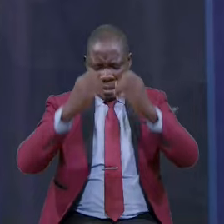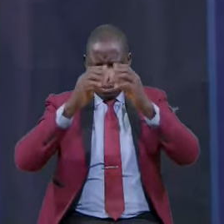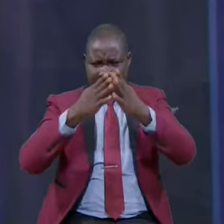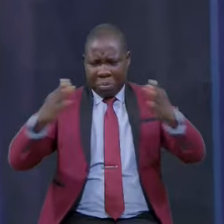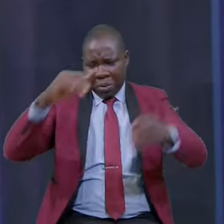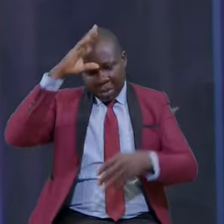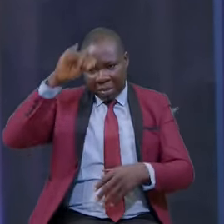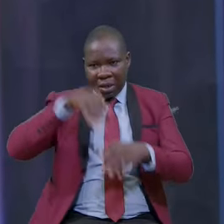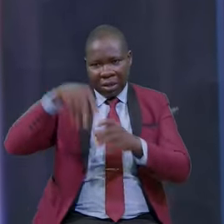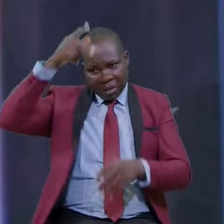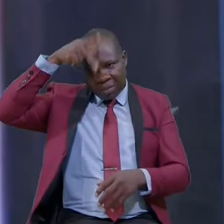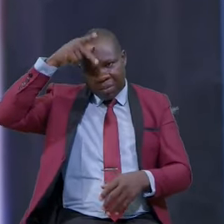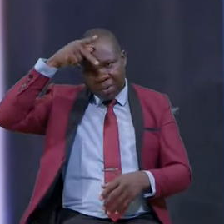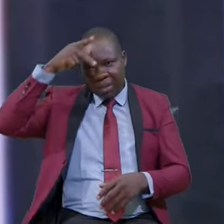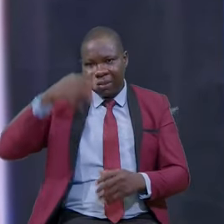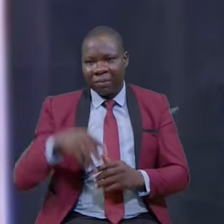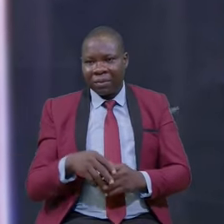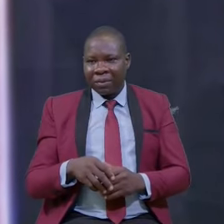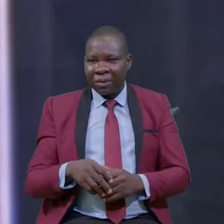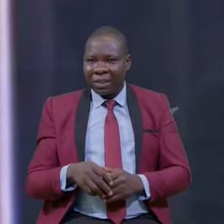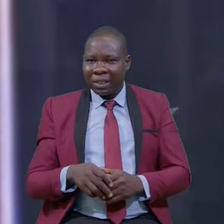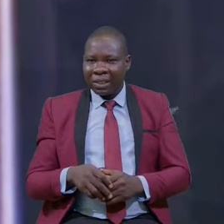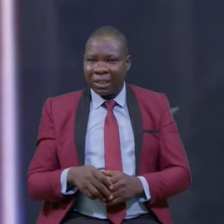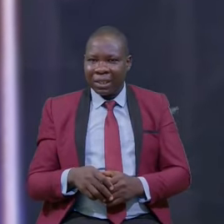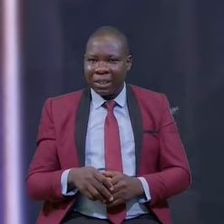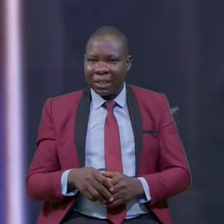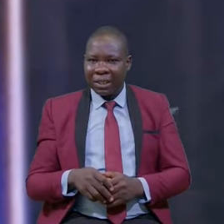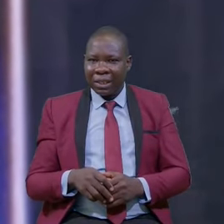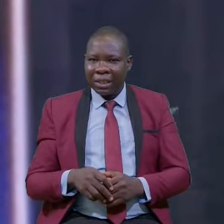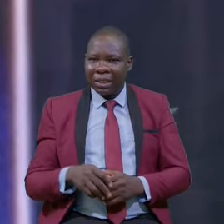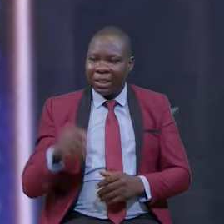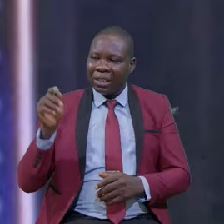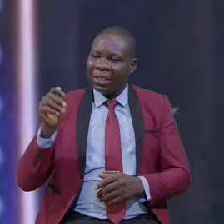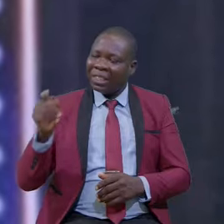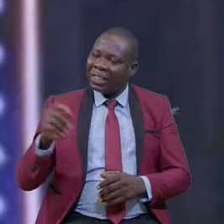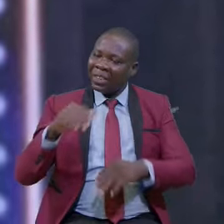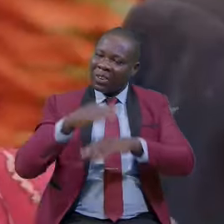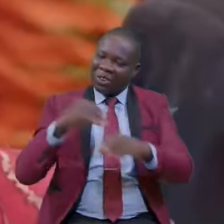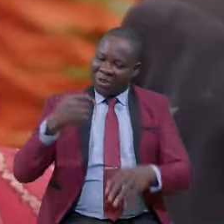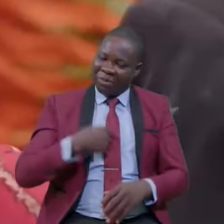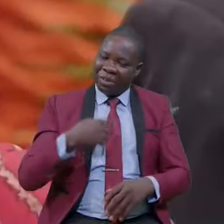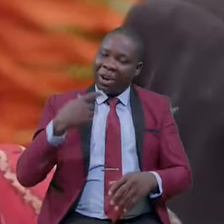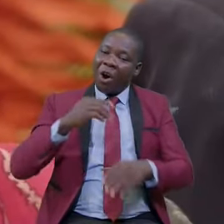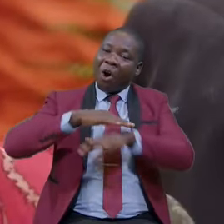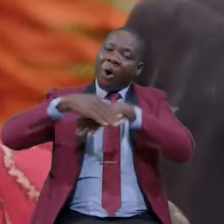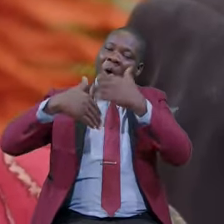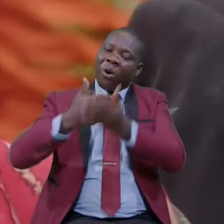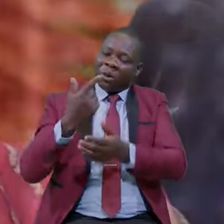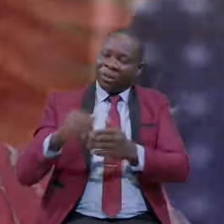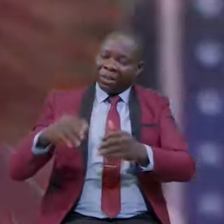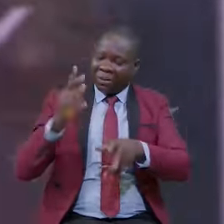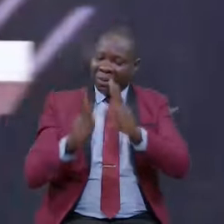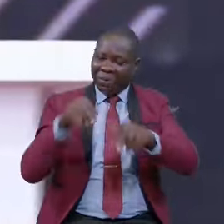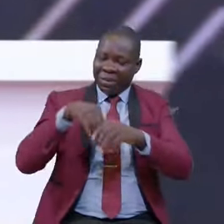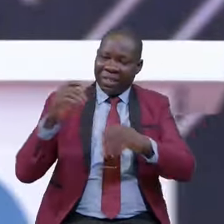autres, il a mentionné mon nom. The whole city is il dit, toute la ville est fière de toi. Maintenant,